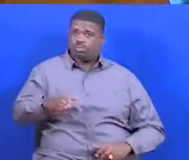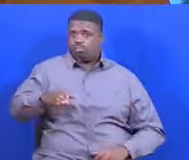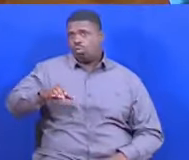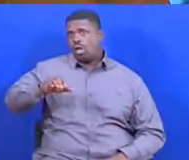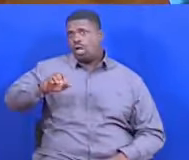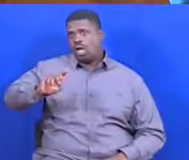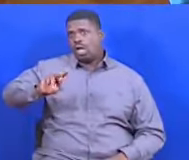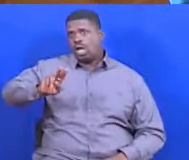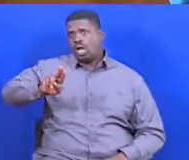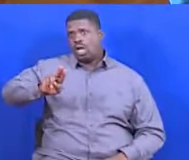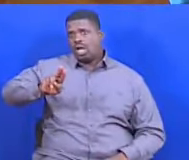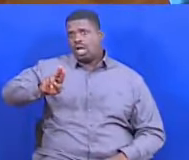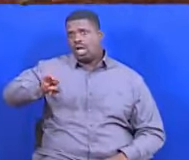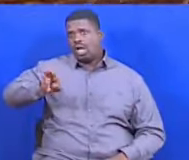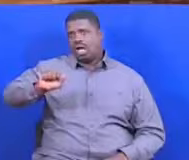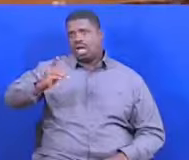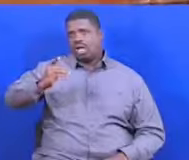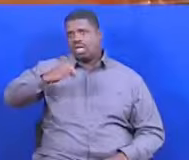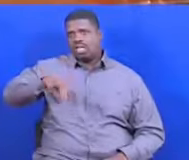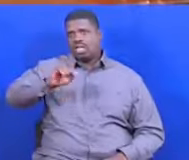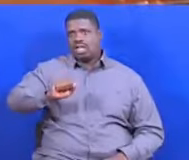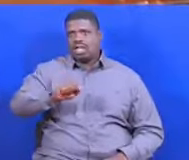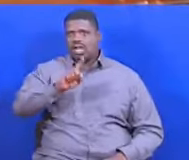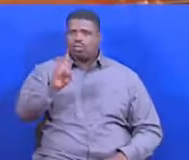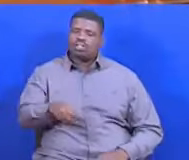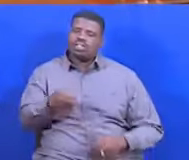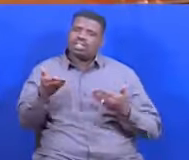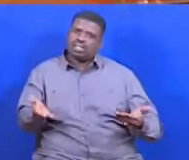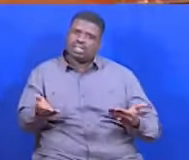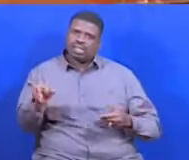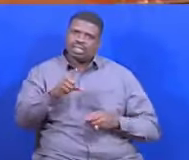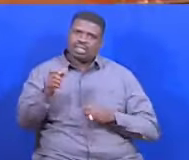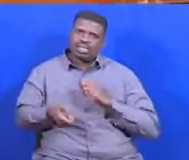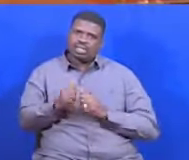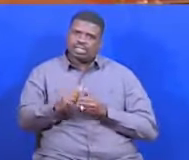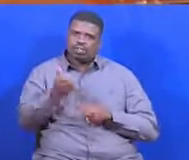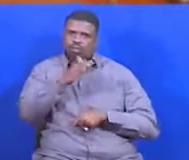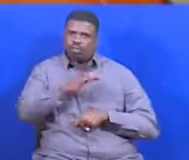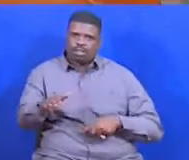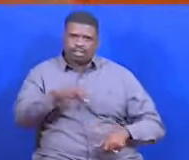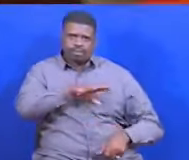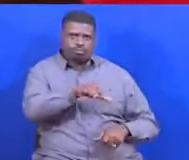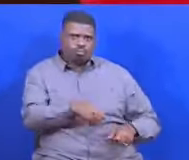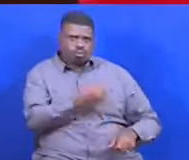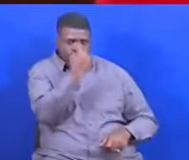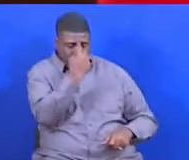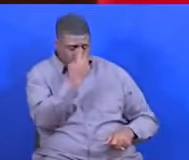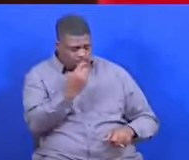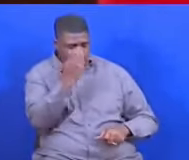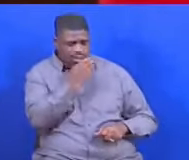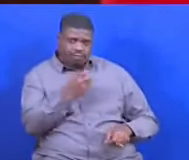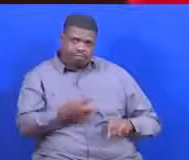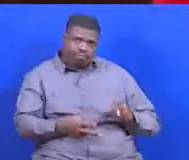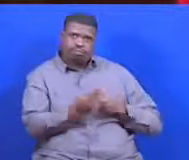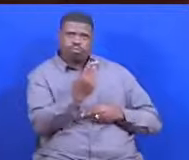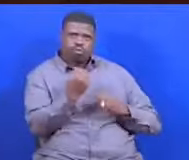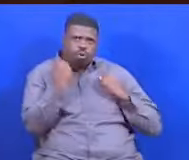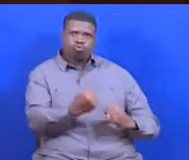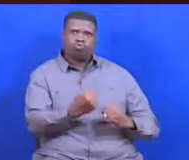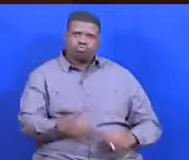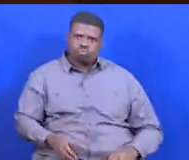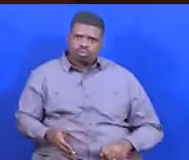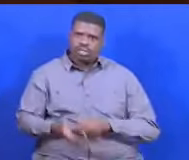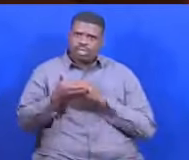Taya anauliza, je, lini tatizo la maji katika mkoa wa Dodoma litatafutiwa ufumbuzi wa kudumu?